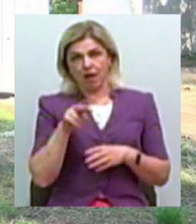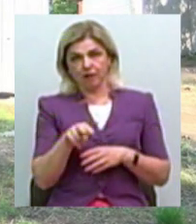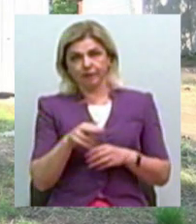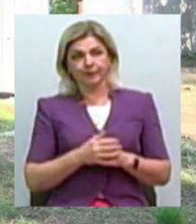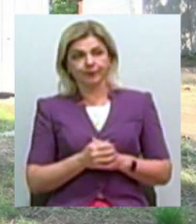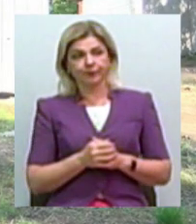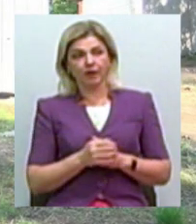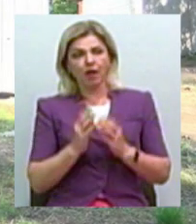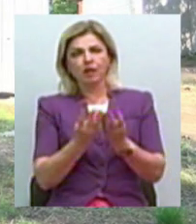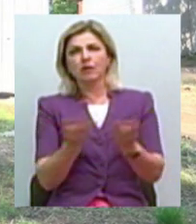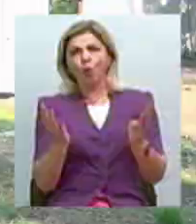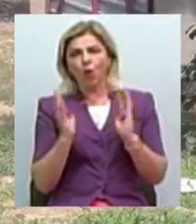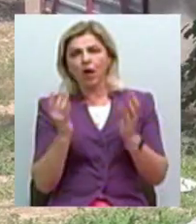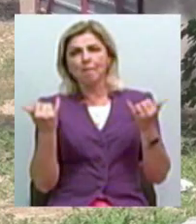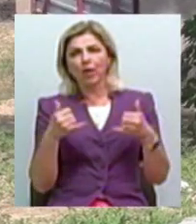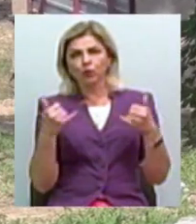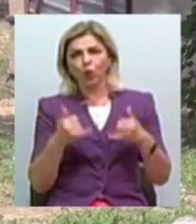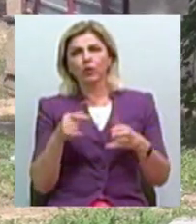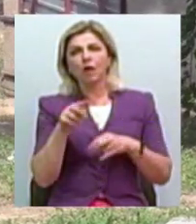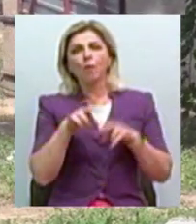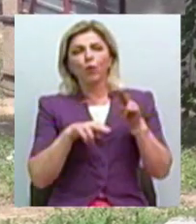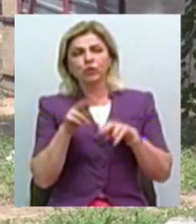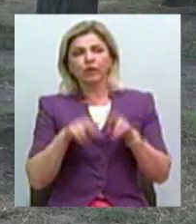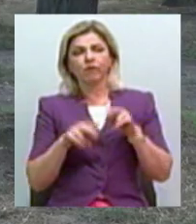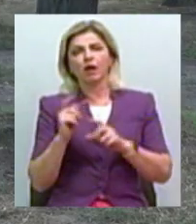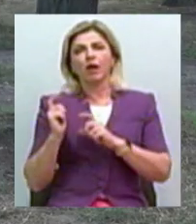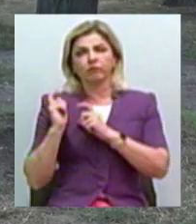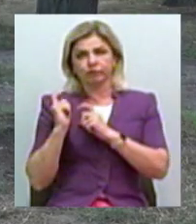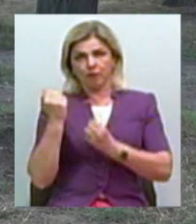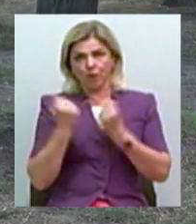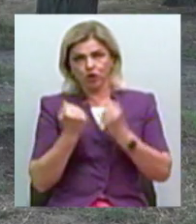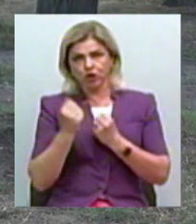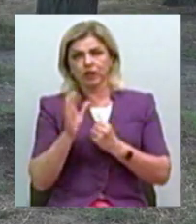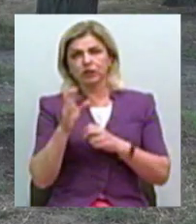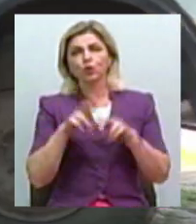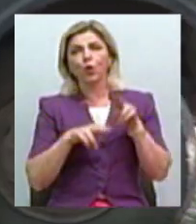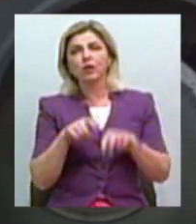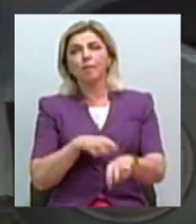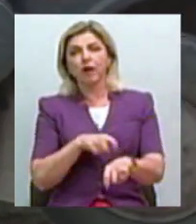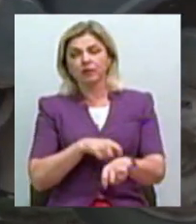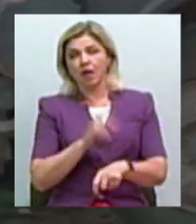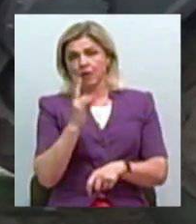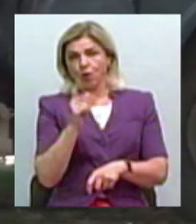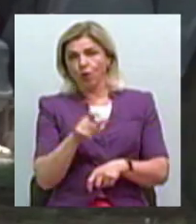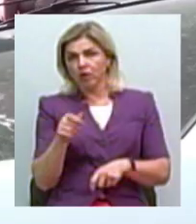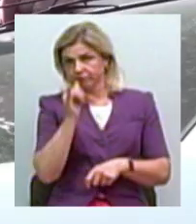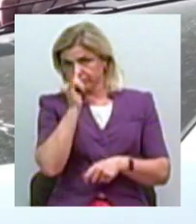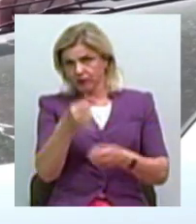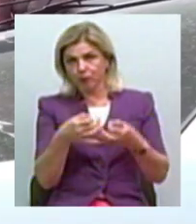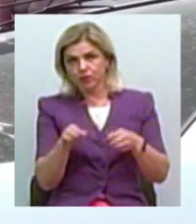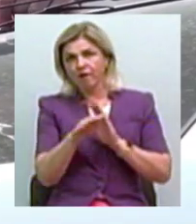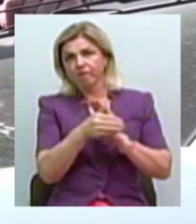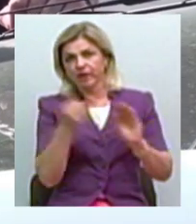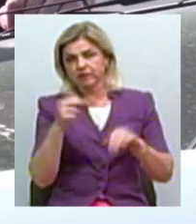За огородженою бетонними плитами території будівництва виїжджає вантажівка з будівельними матеріалами. Миколаївці її не пропустили та викликали